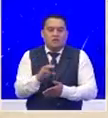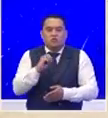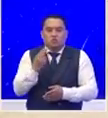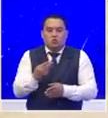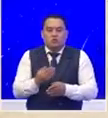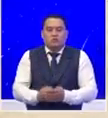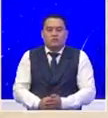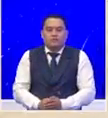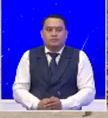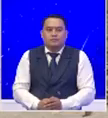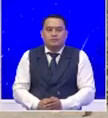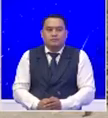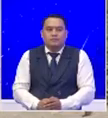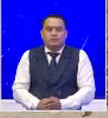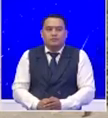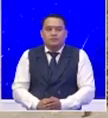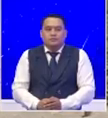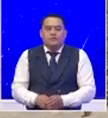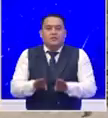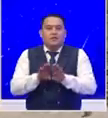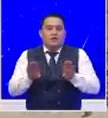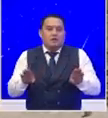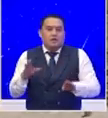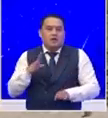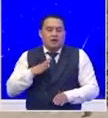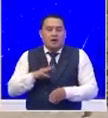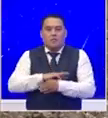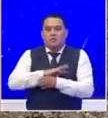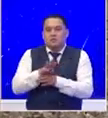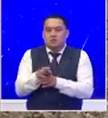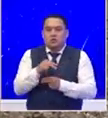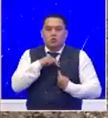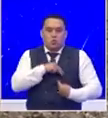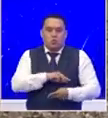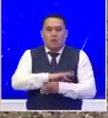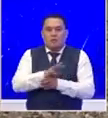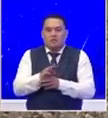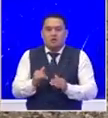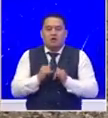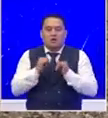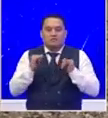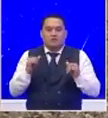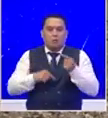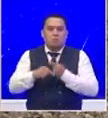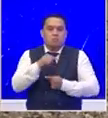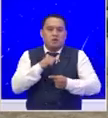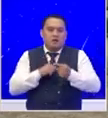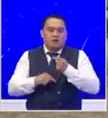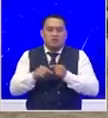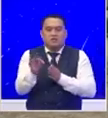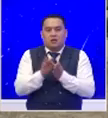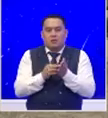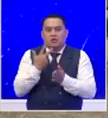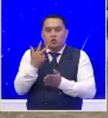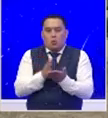социальный пакет. Таким образом, дорожная карта занятости обеспечивает трудоустройство и развитие предпринимательской деятельности сразу по